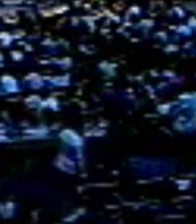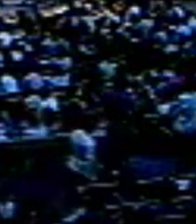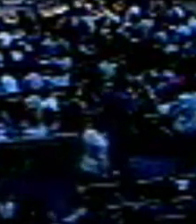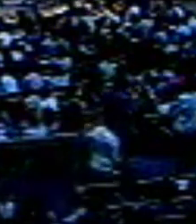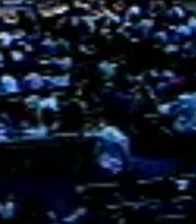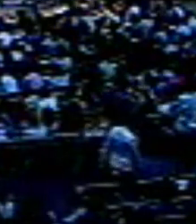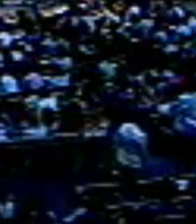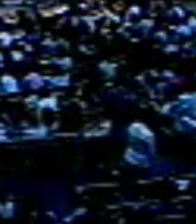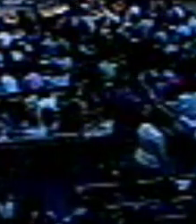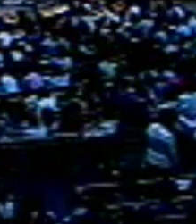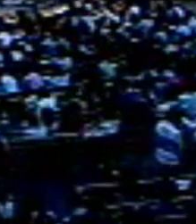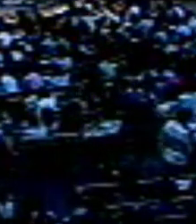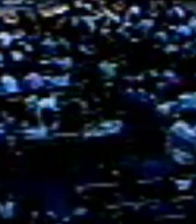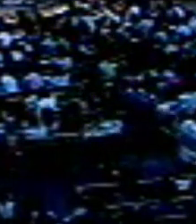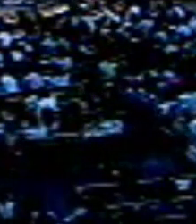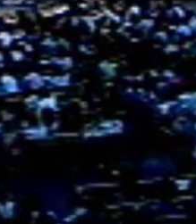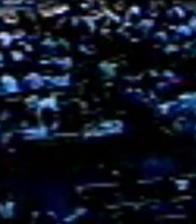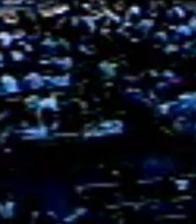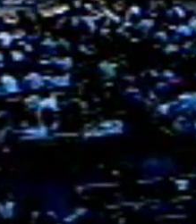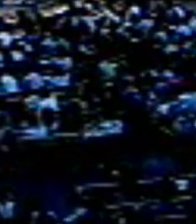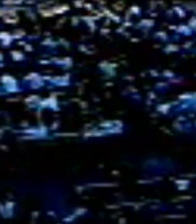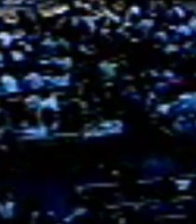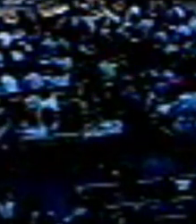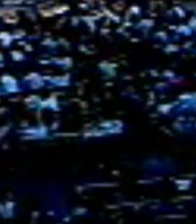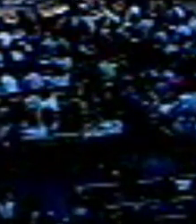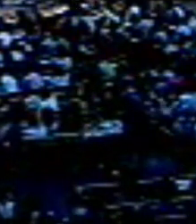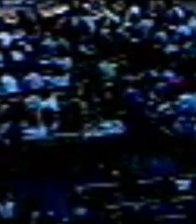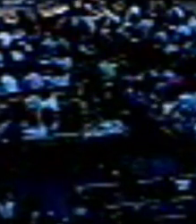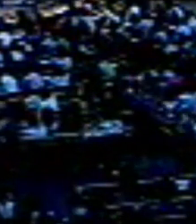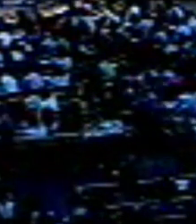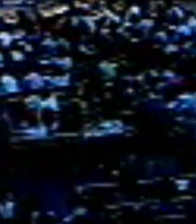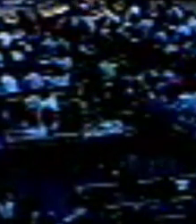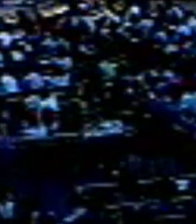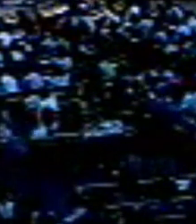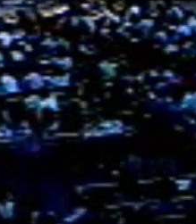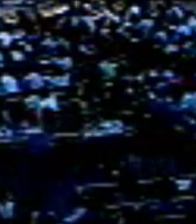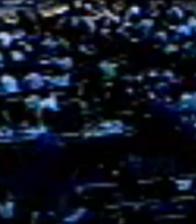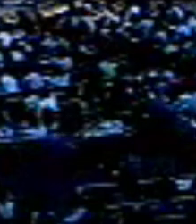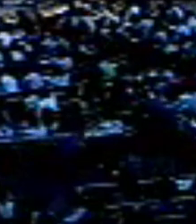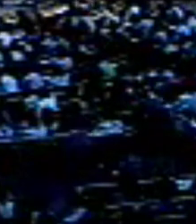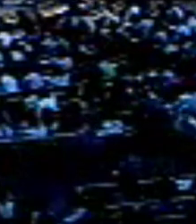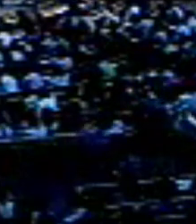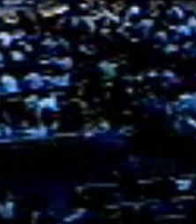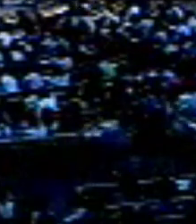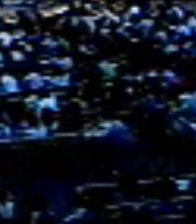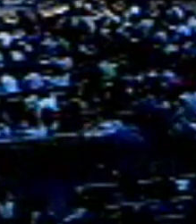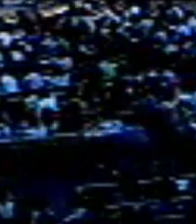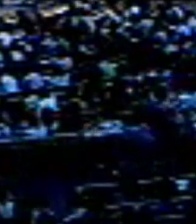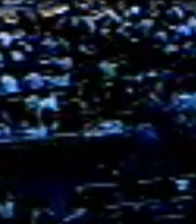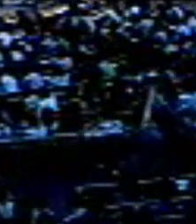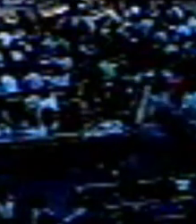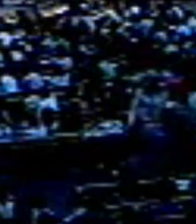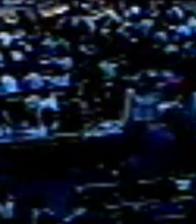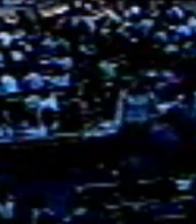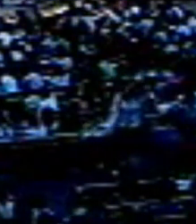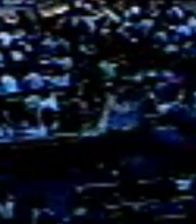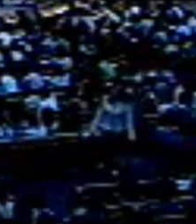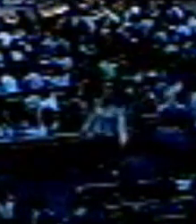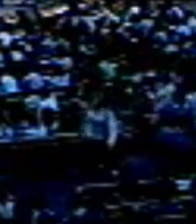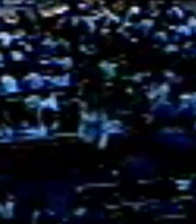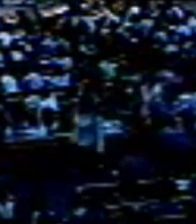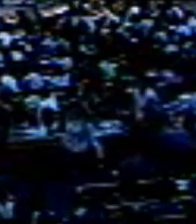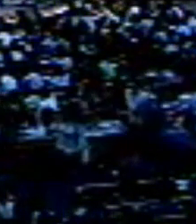사회의 낙심하고 좌절하고 분노하고 절망하고 하나님 우리의 마음이